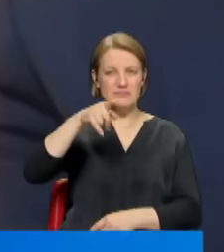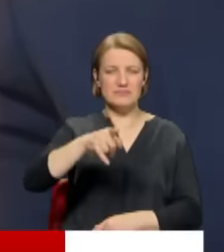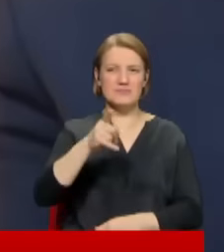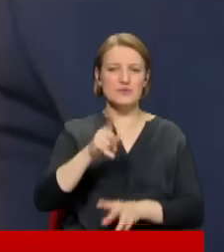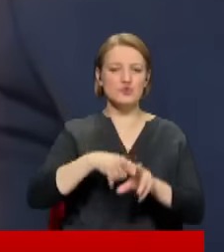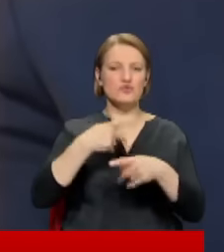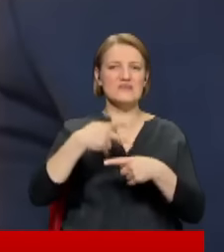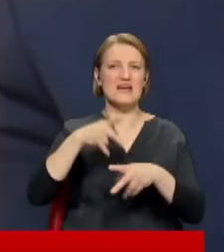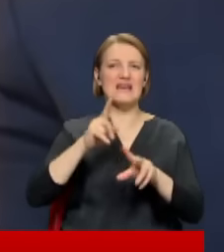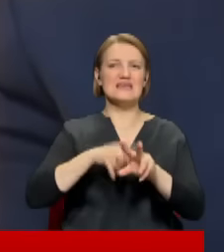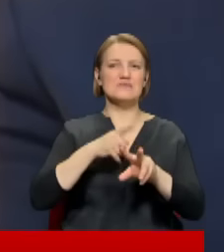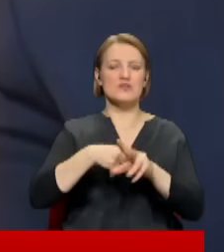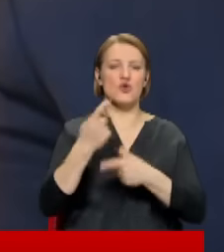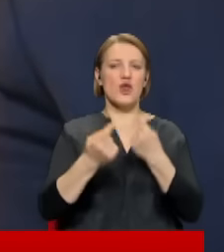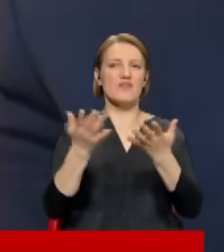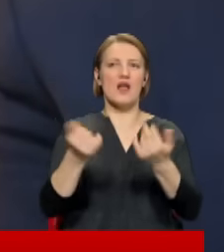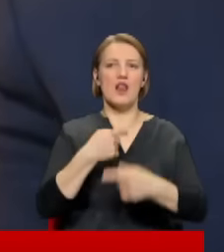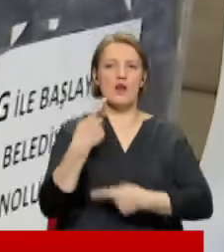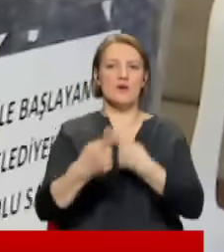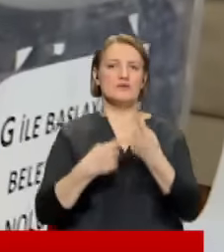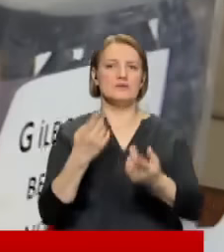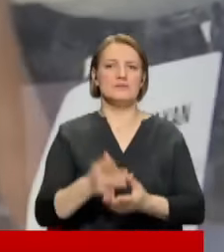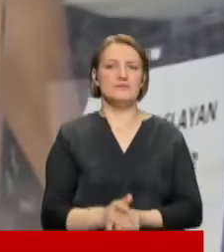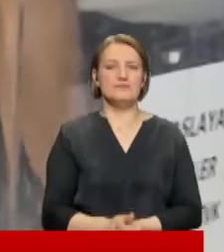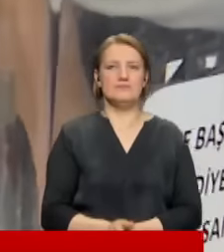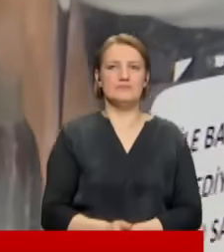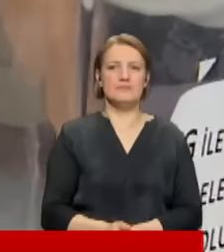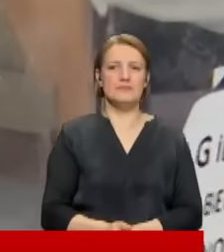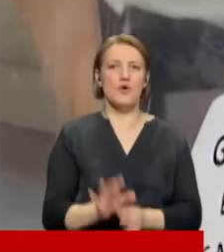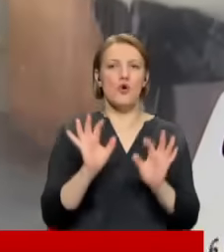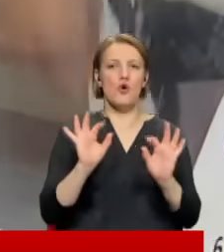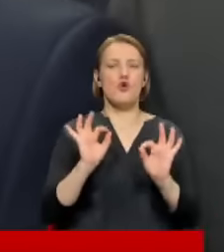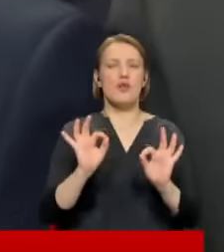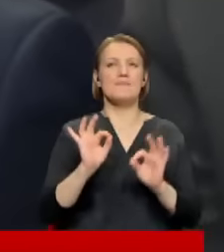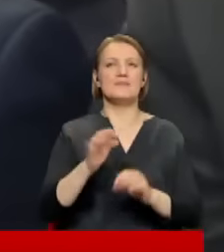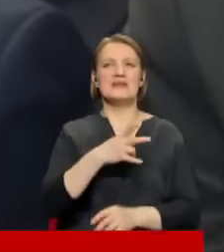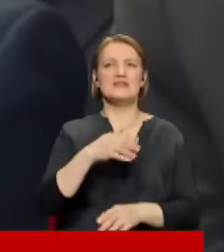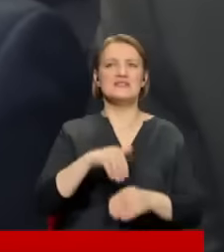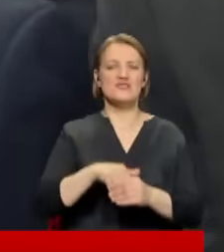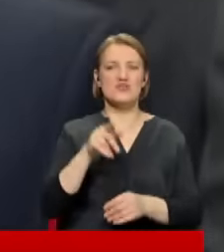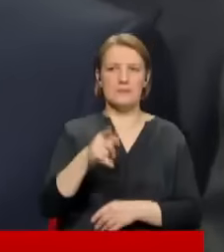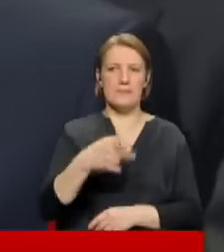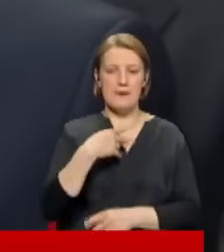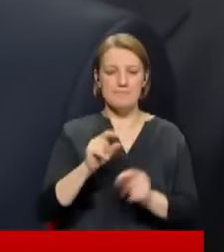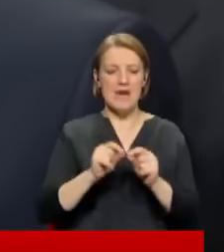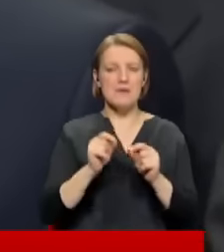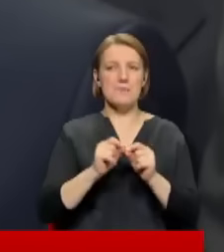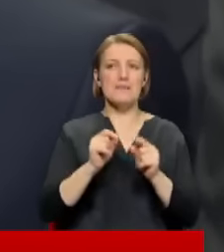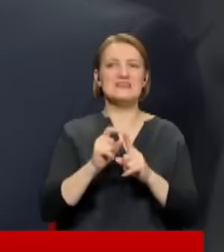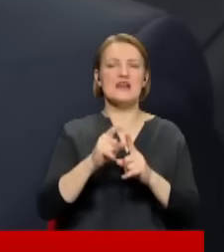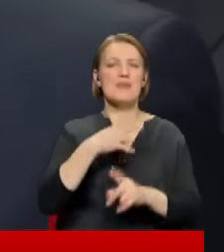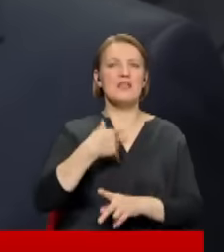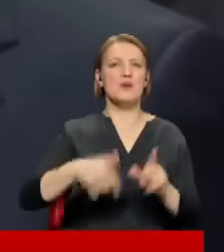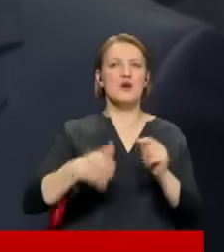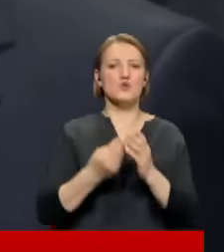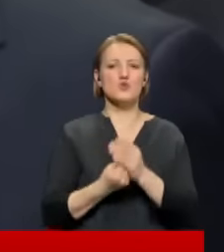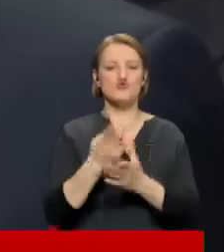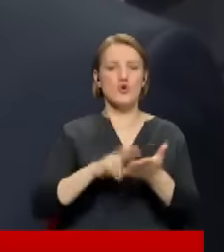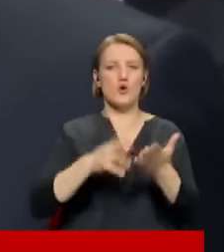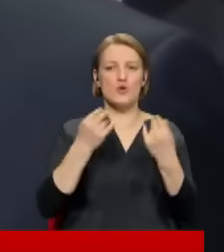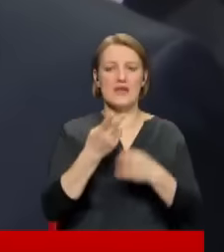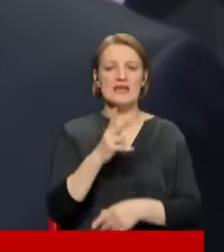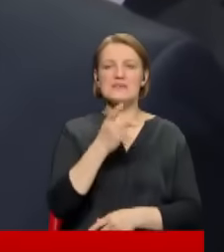Yusuf Ziya Yılmaz'ı görevden alacağı dahi iddia edildi. Önemli bir seçim. Ben Beypazarı Belediye Başkanı iken kurucu üye olmuştum. 2000